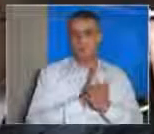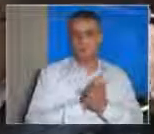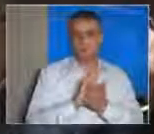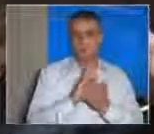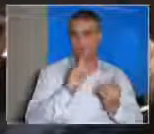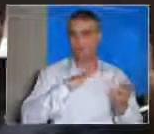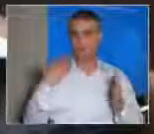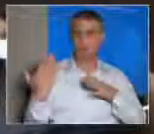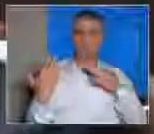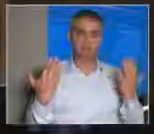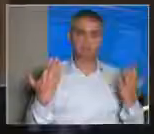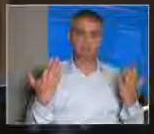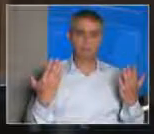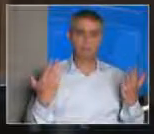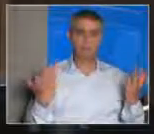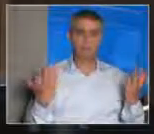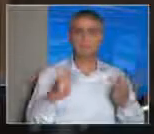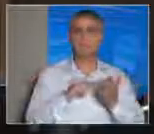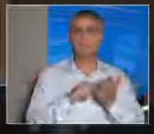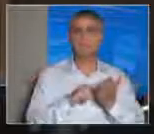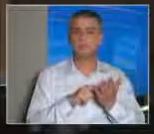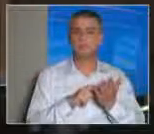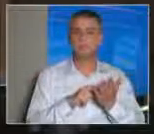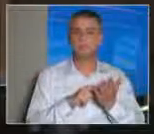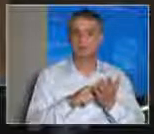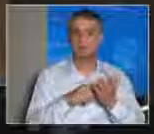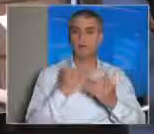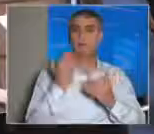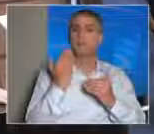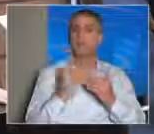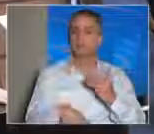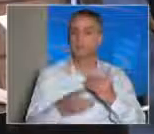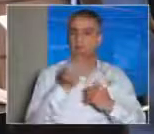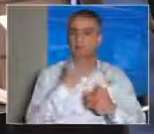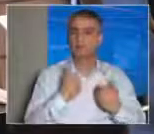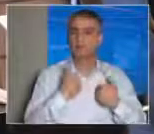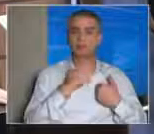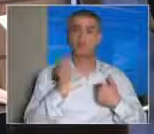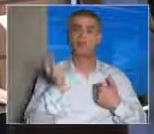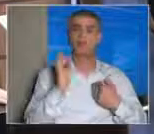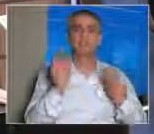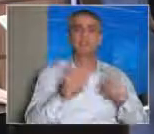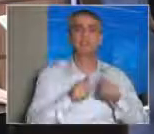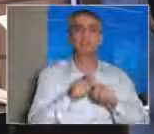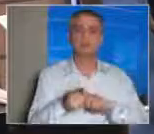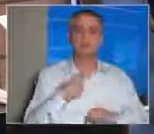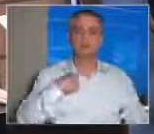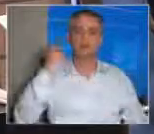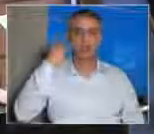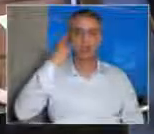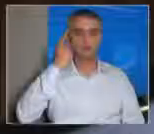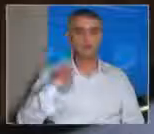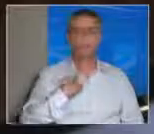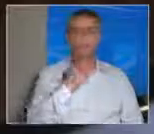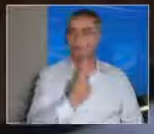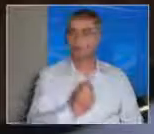פשוטים משני הצדדים. לכן, בסופו של דבר, אתה שואל אותי מה הסיכוי לדבר כזה, אני חושב ש... בוא